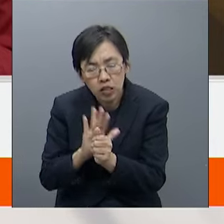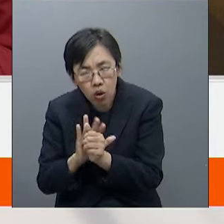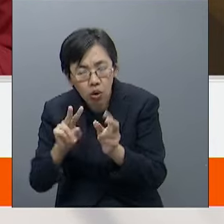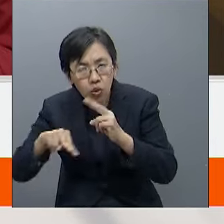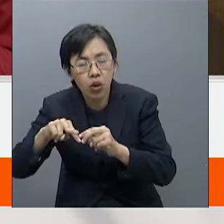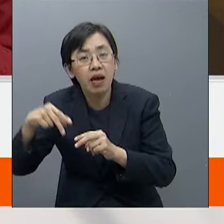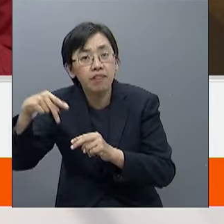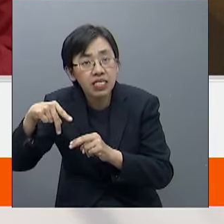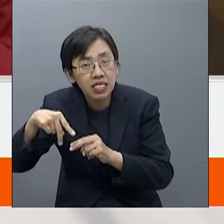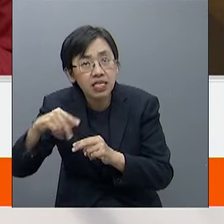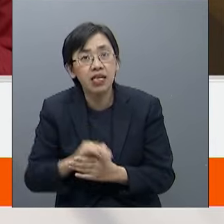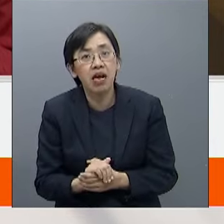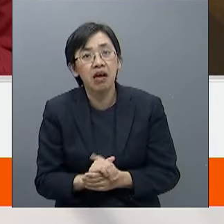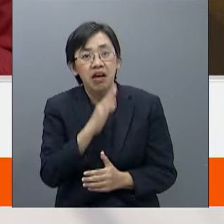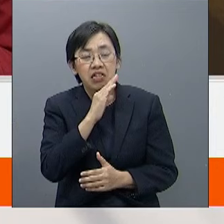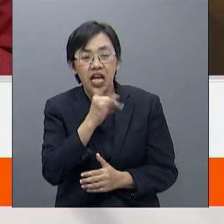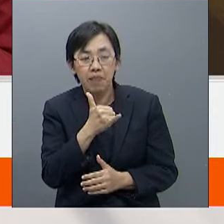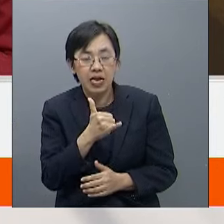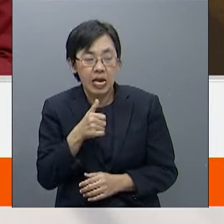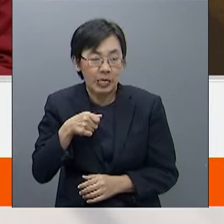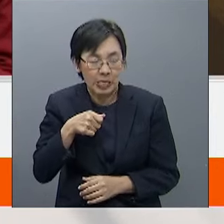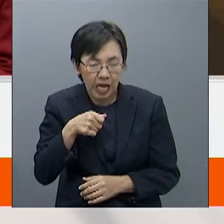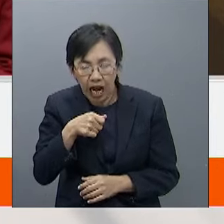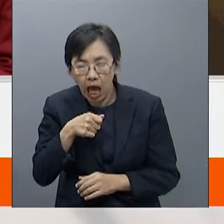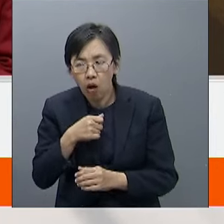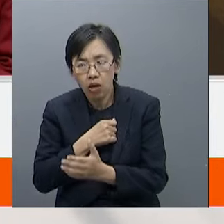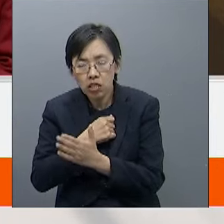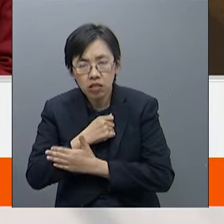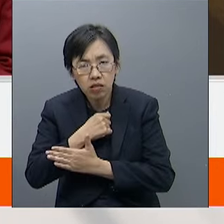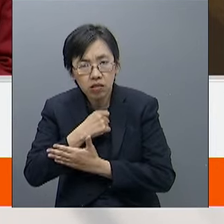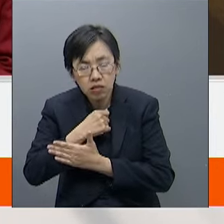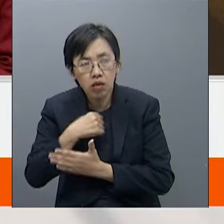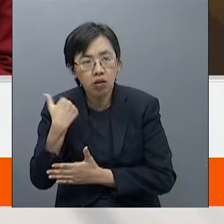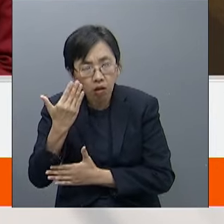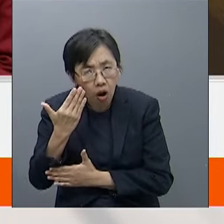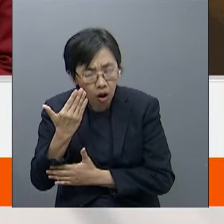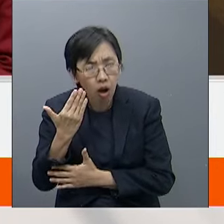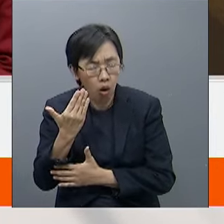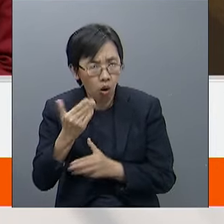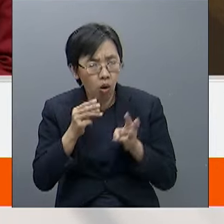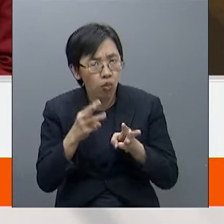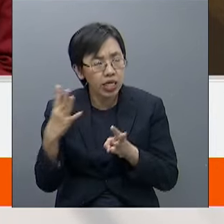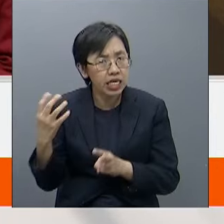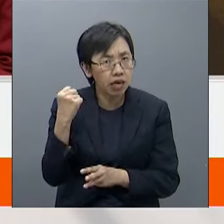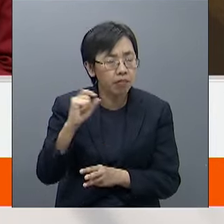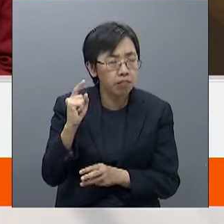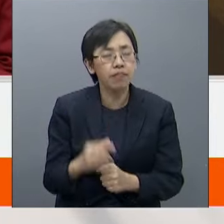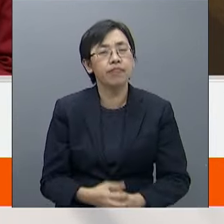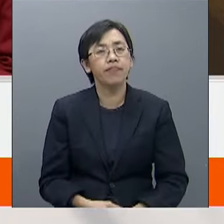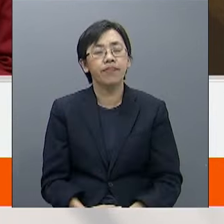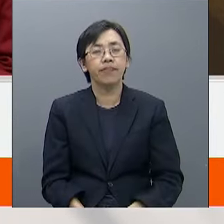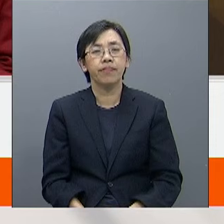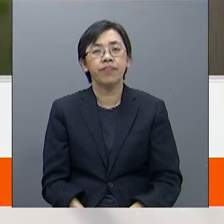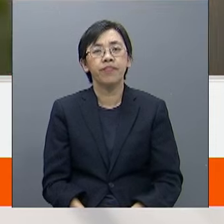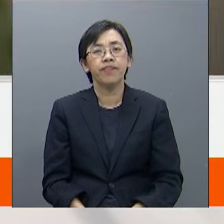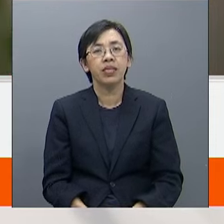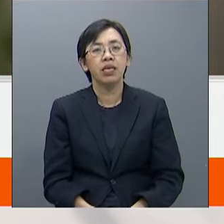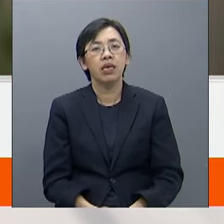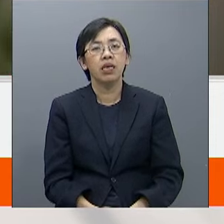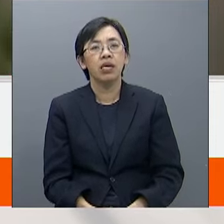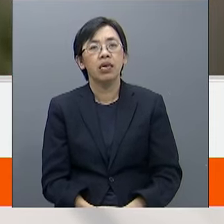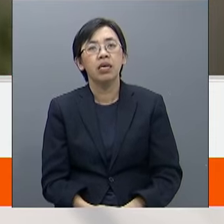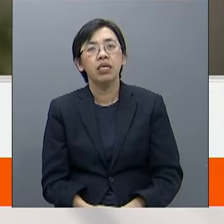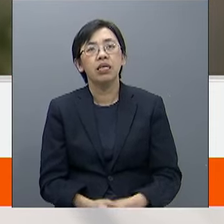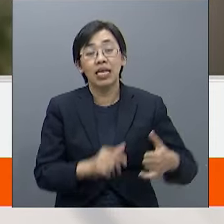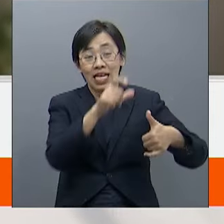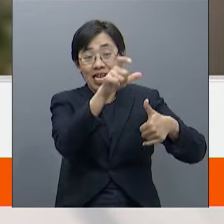เด็กคนที่มีแนวโน้มจะก่อเหตุได้อย่างเต็มที่นะคะ หมอคิดว่าเราคงไม่พูดเป็นกรณีกับ